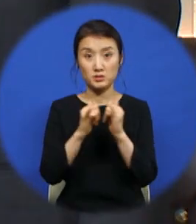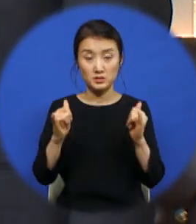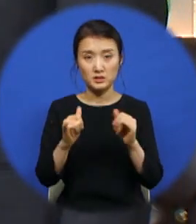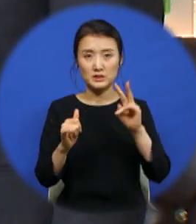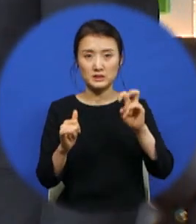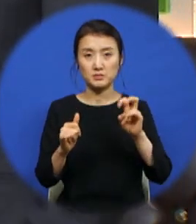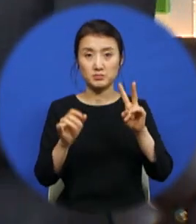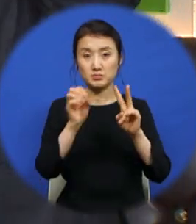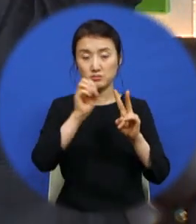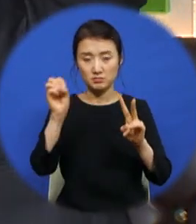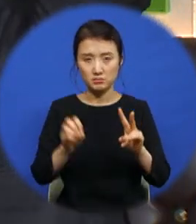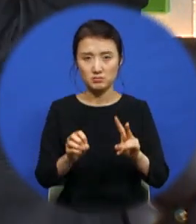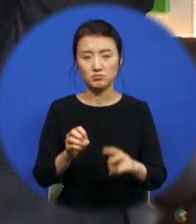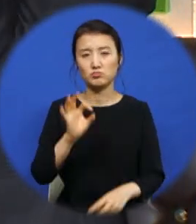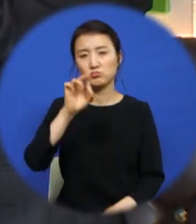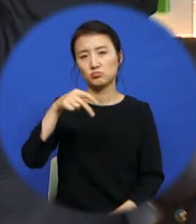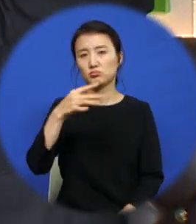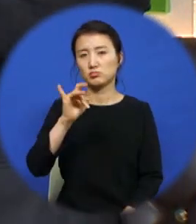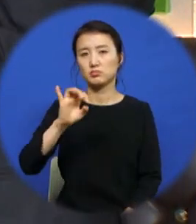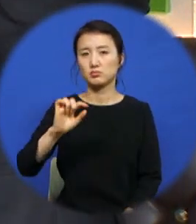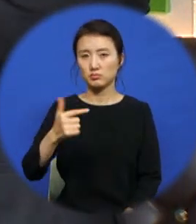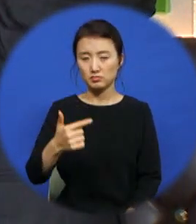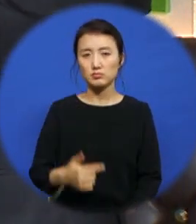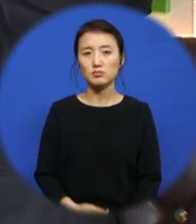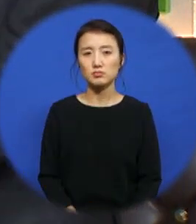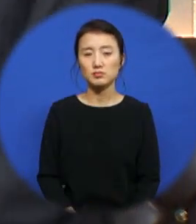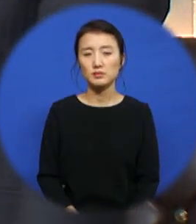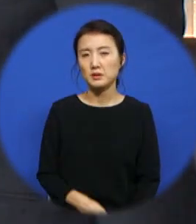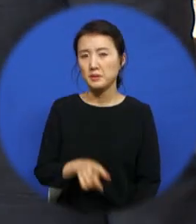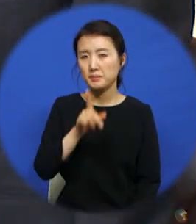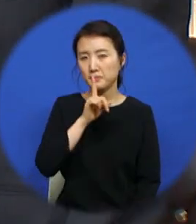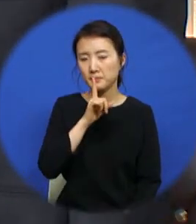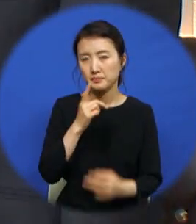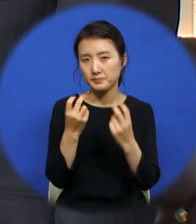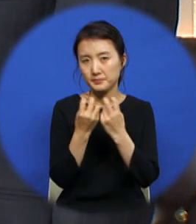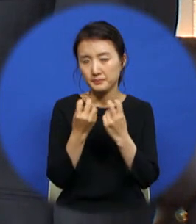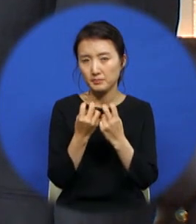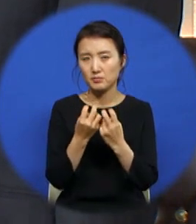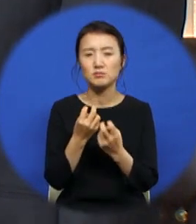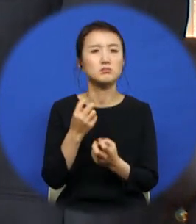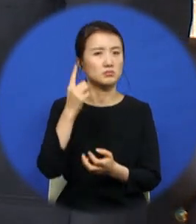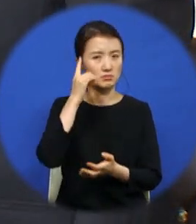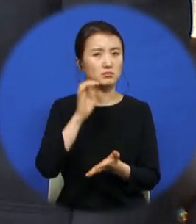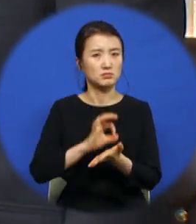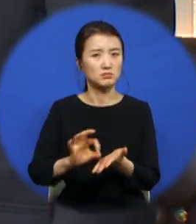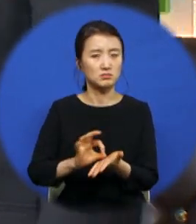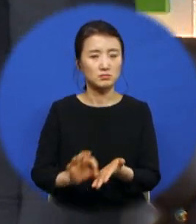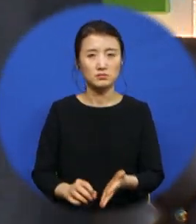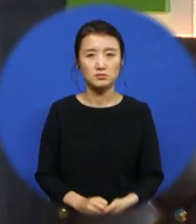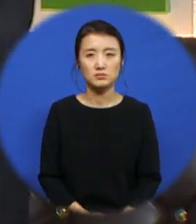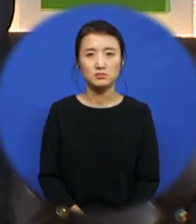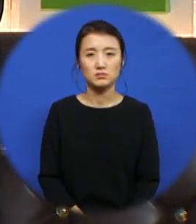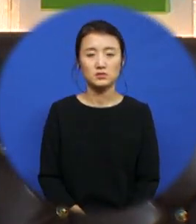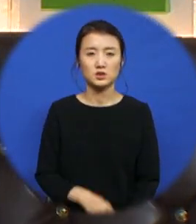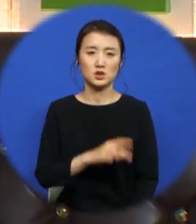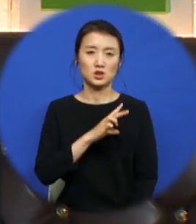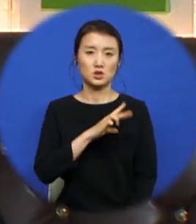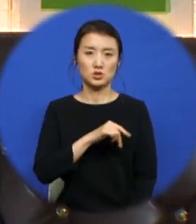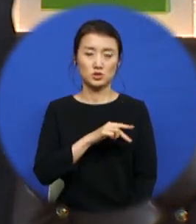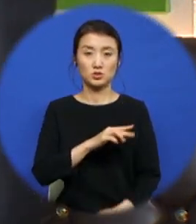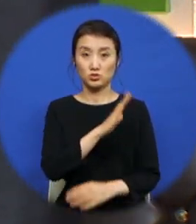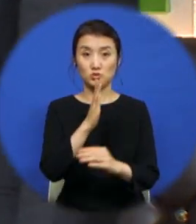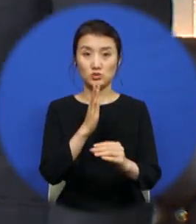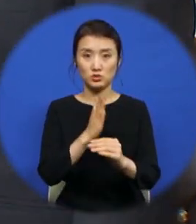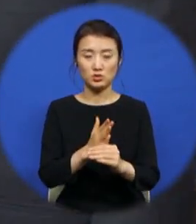츠 자산 말을 중시하는 겁니다만 선출직 국회의원 535 명 가운데